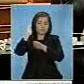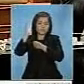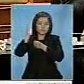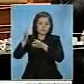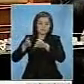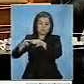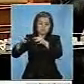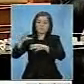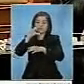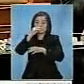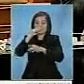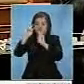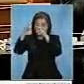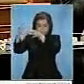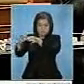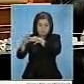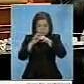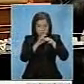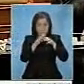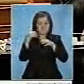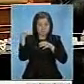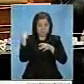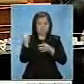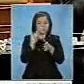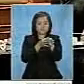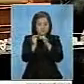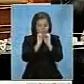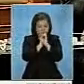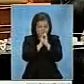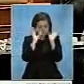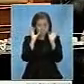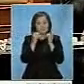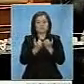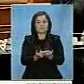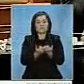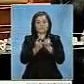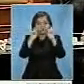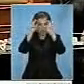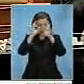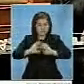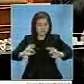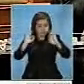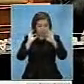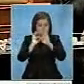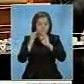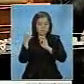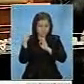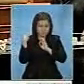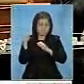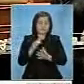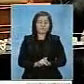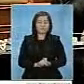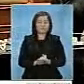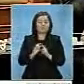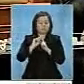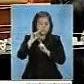านนะครับเพื่อที่จะได้กราบเรียนให้เห็นภาพในส่วนที่เป็นประเด็นสำคัญประการแรก